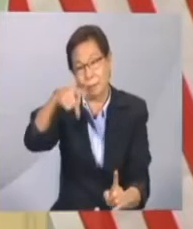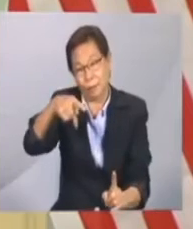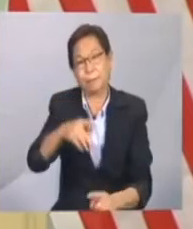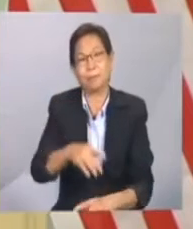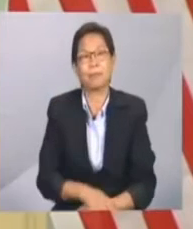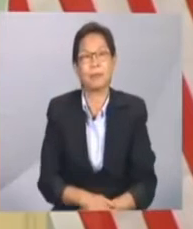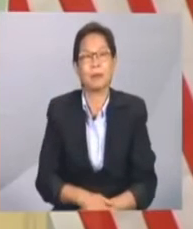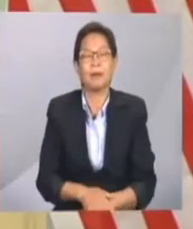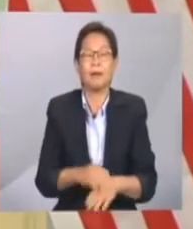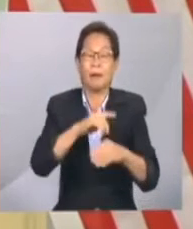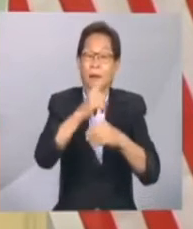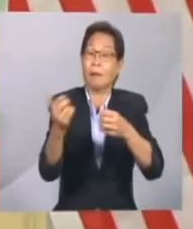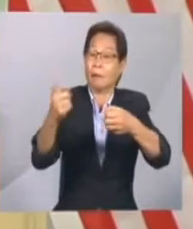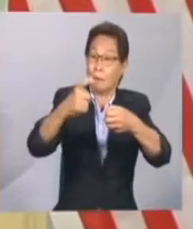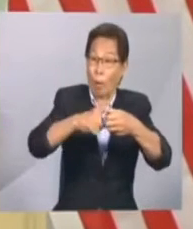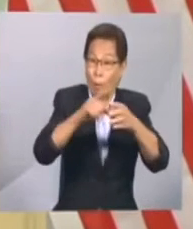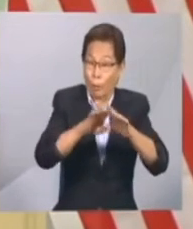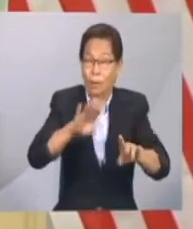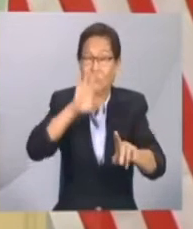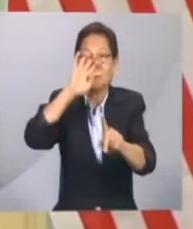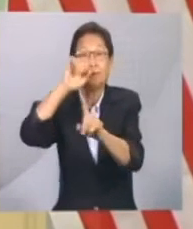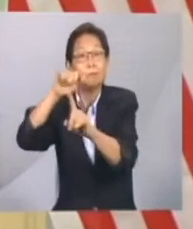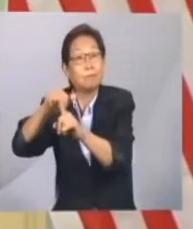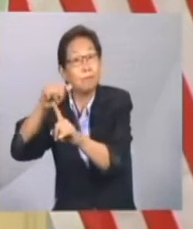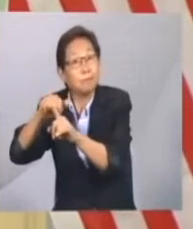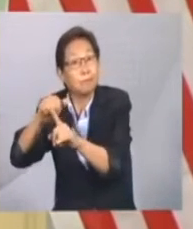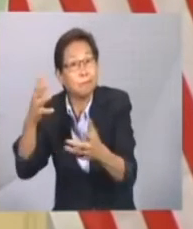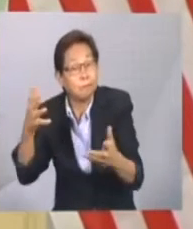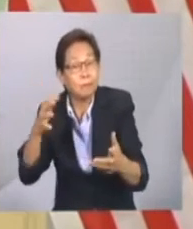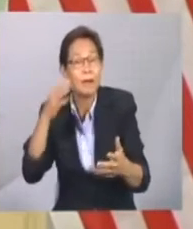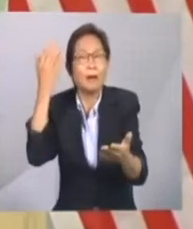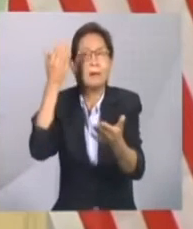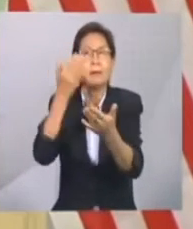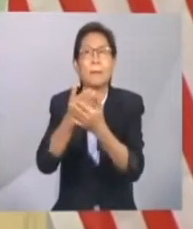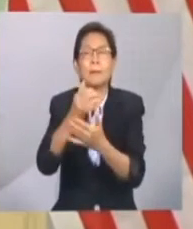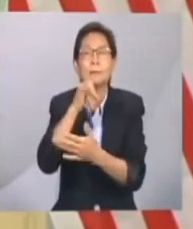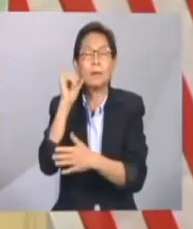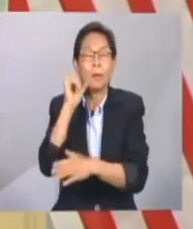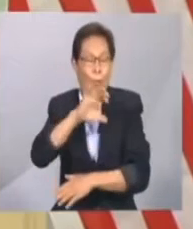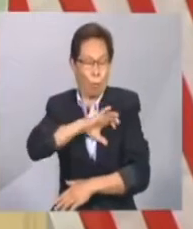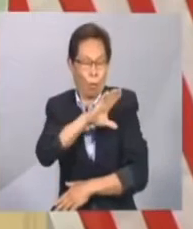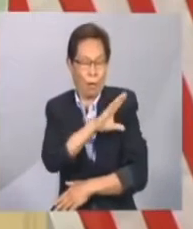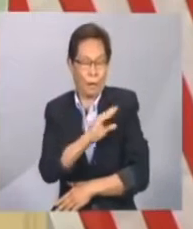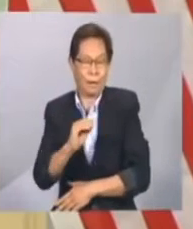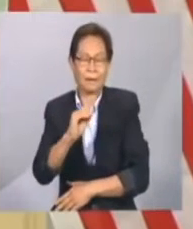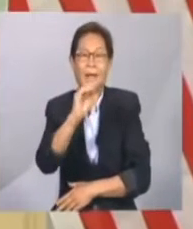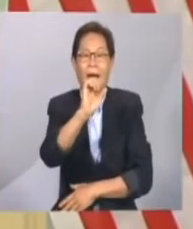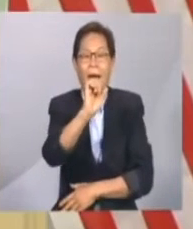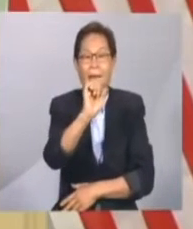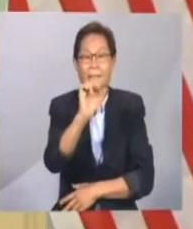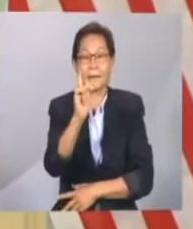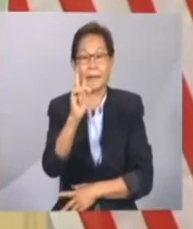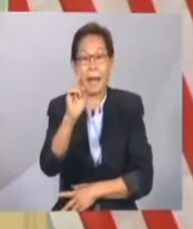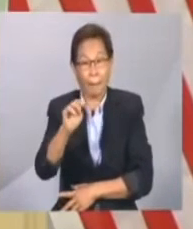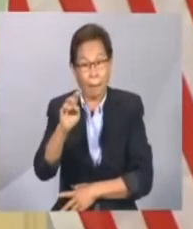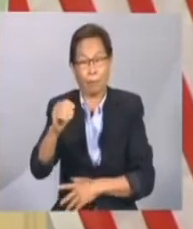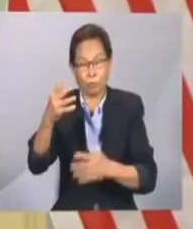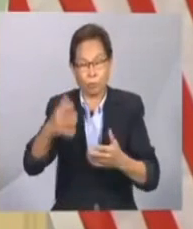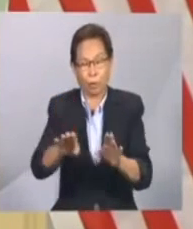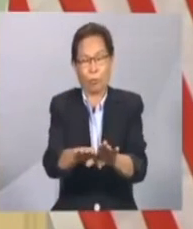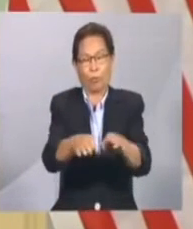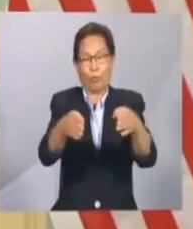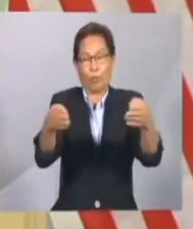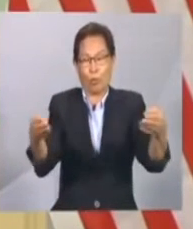Mengenai berita palsu, sehingga semalam, PDRM dan SKMM telah